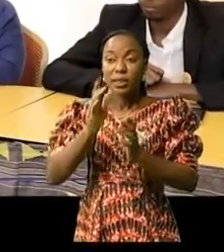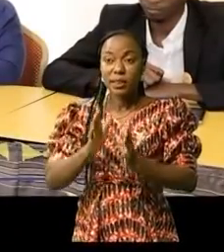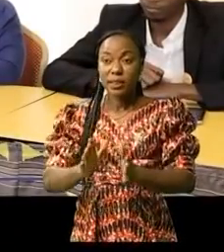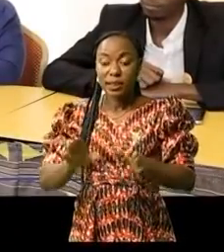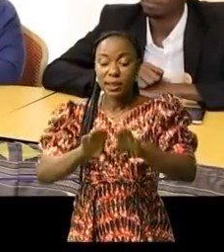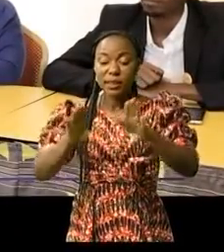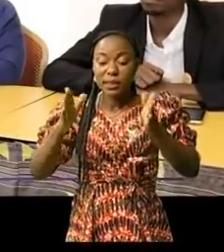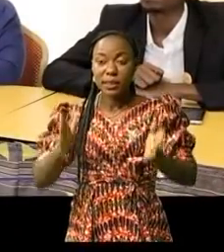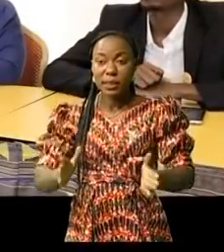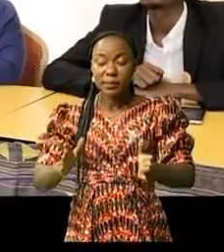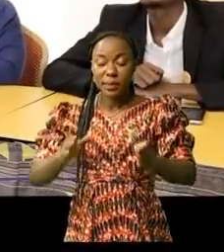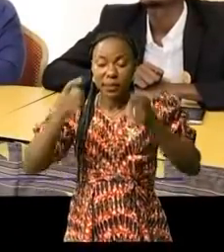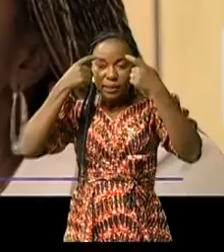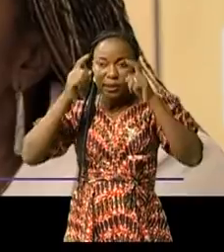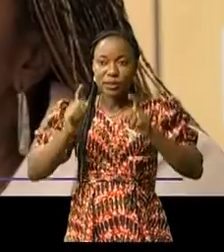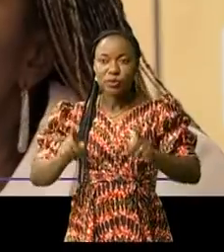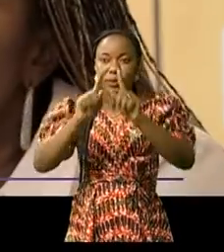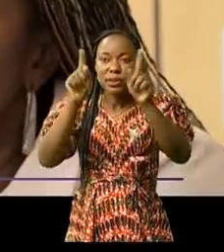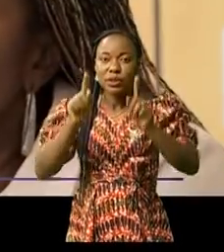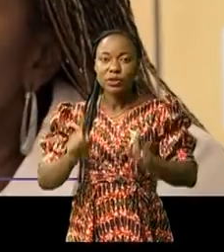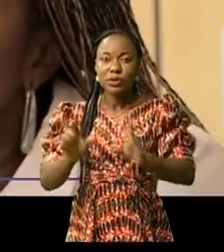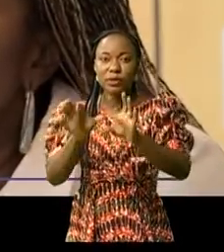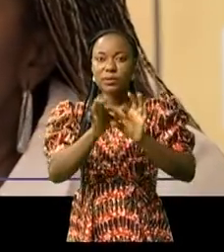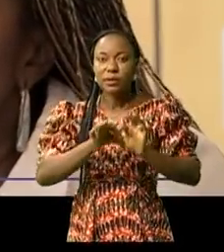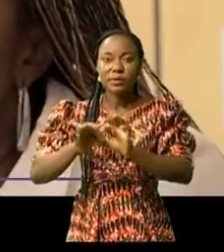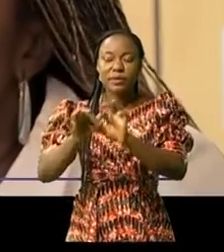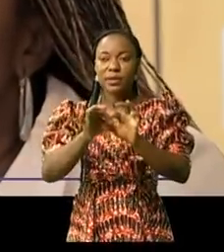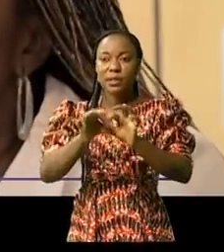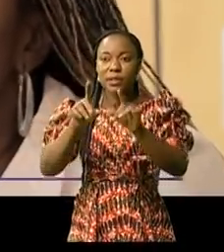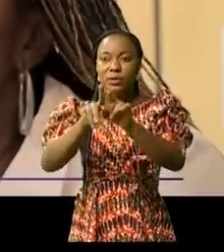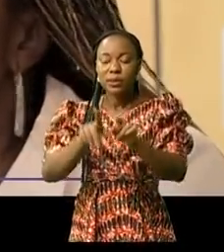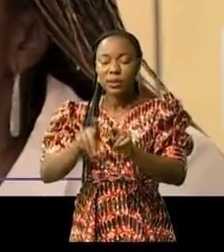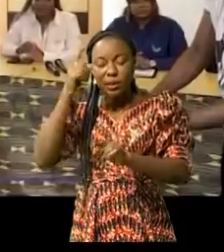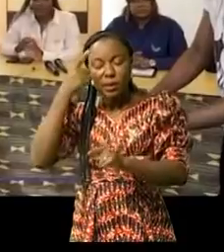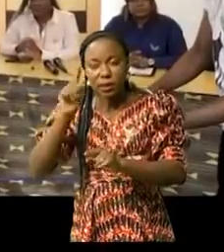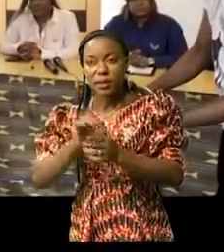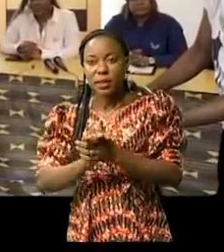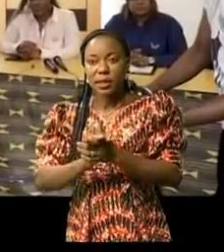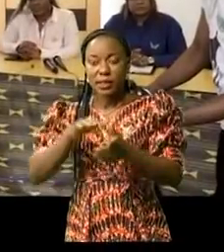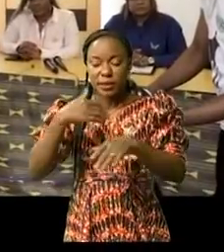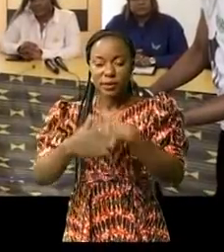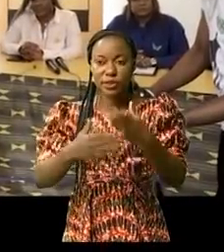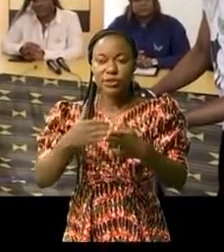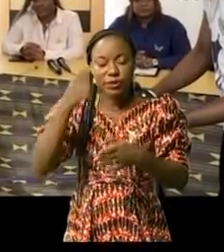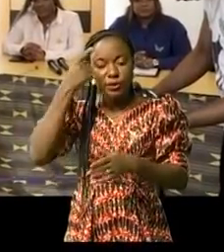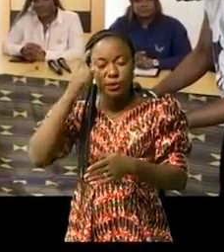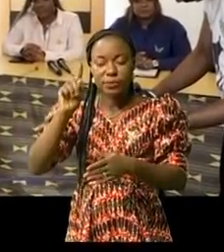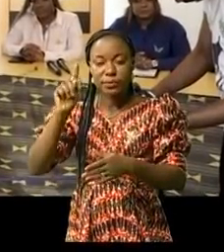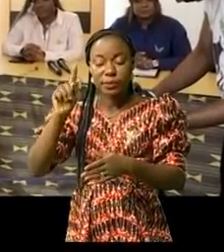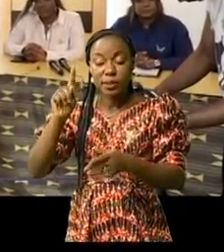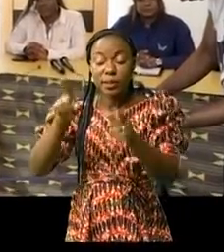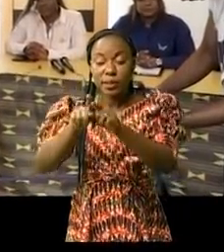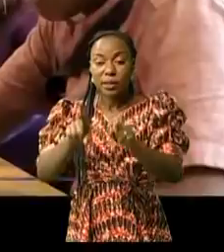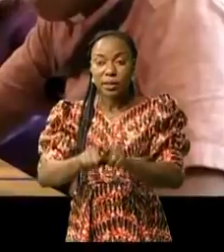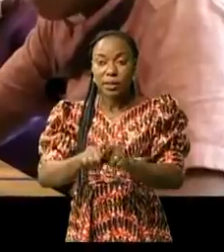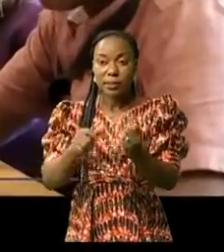table des décisions de jeunes de l'union africaine a été une occasion pour madame iris d'eau l'intima de faire un plaidoyer auprès des personnes de bonne